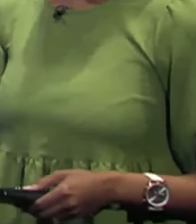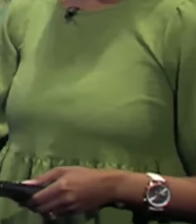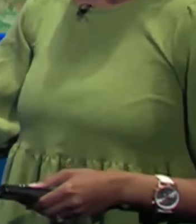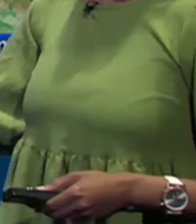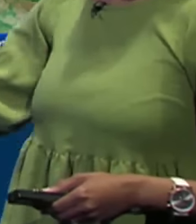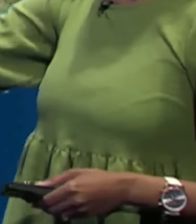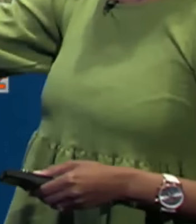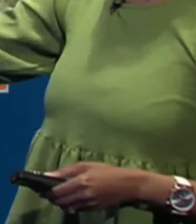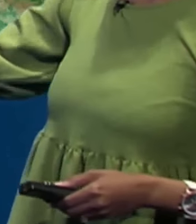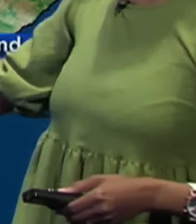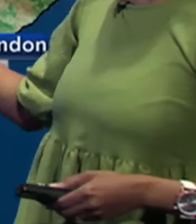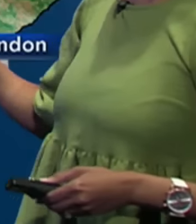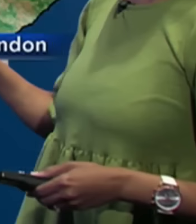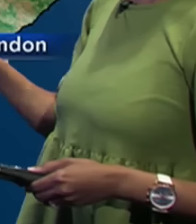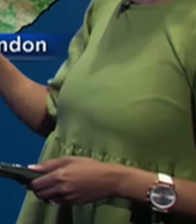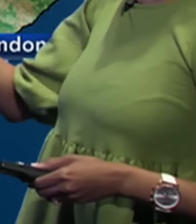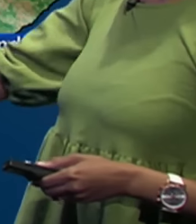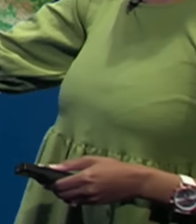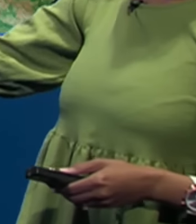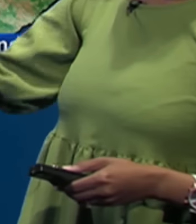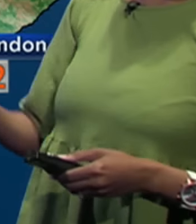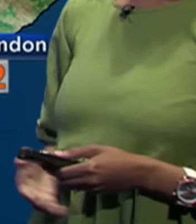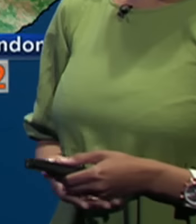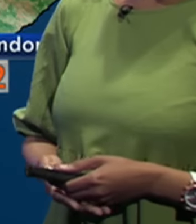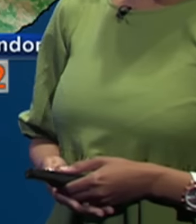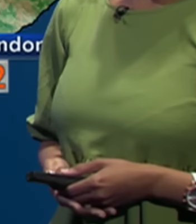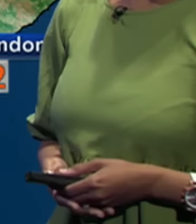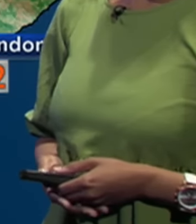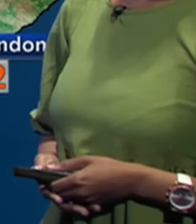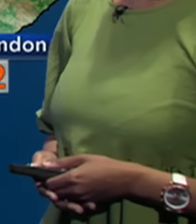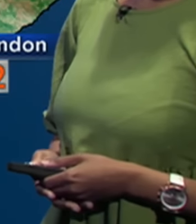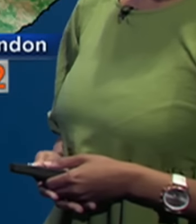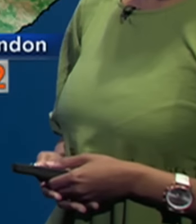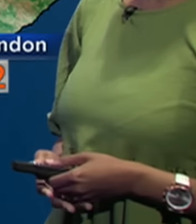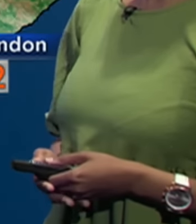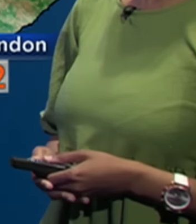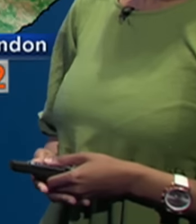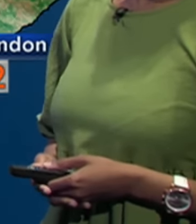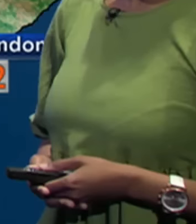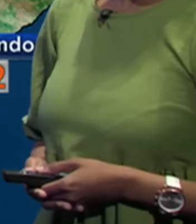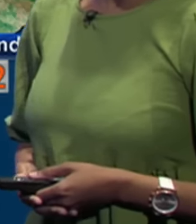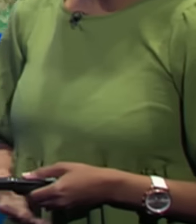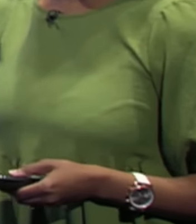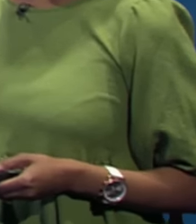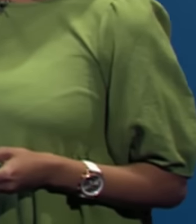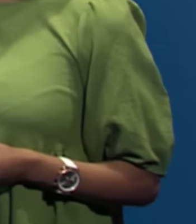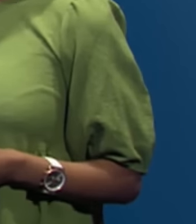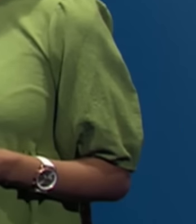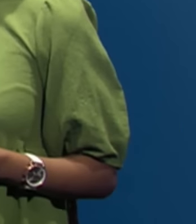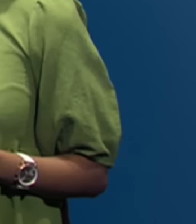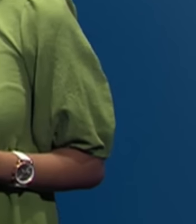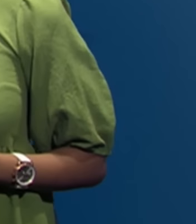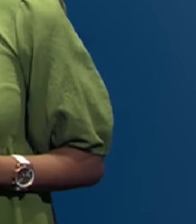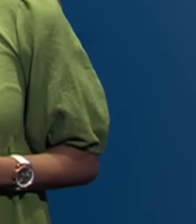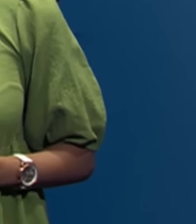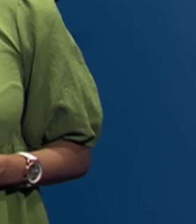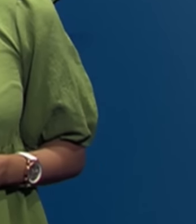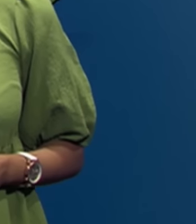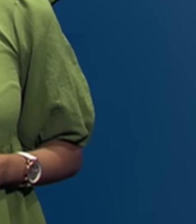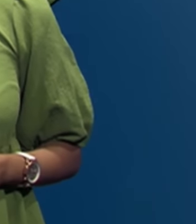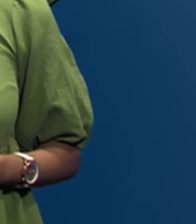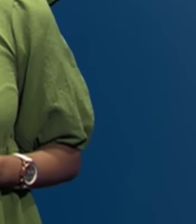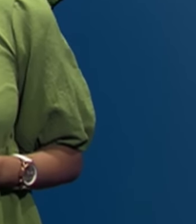Eastern Cape le teng go tla nna le gone go nna le pula re lebella Komani tla nna tsididi ka digata di le 7 go a go di le 33 Kwano Joli ka digata di